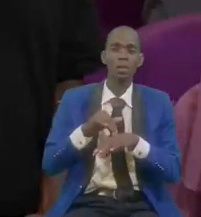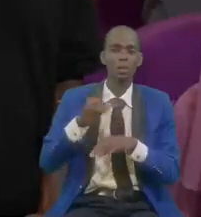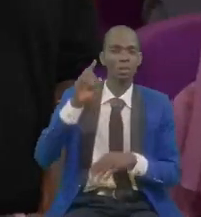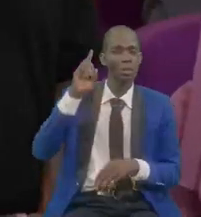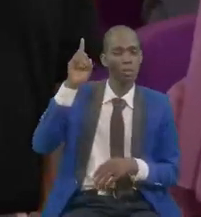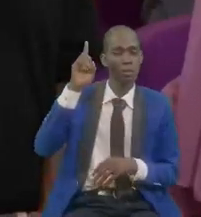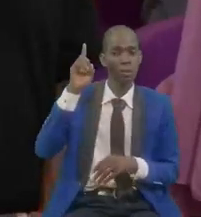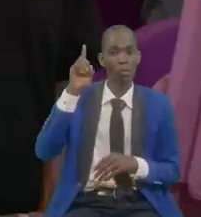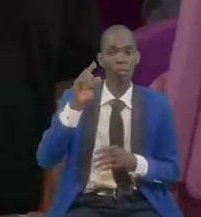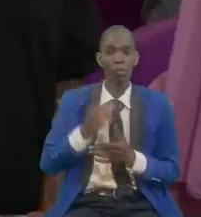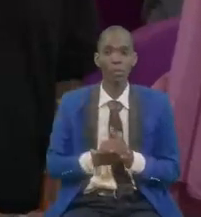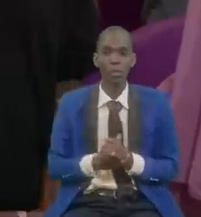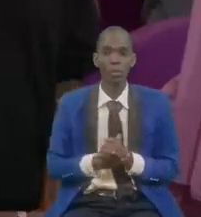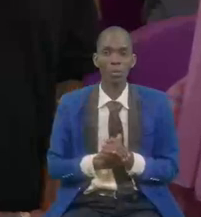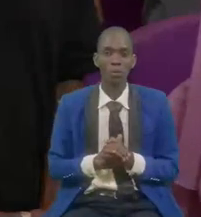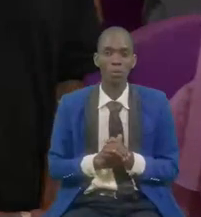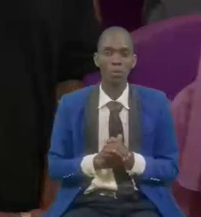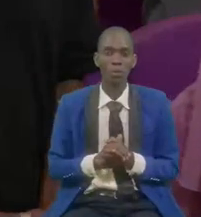l'incorrigibilité dans votre cœur?